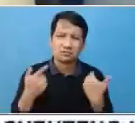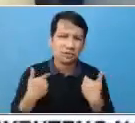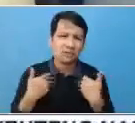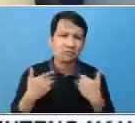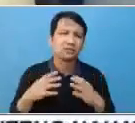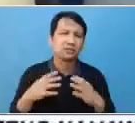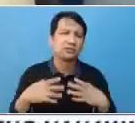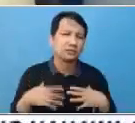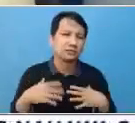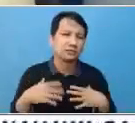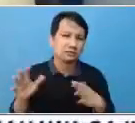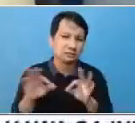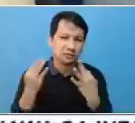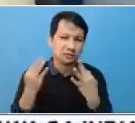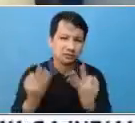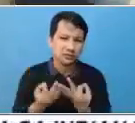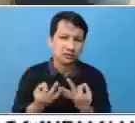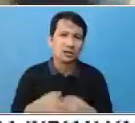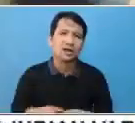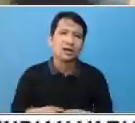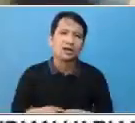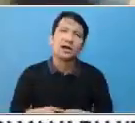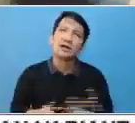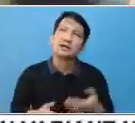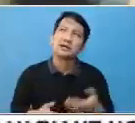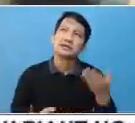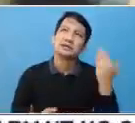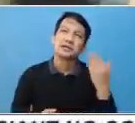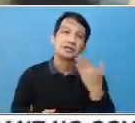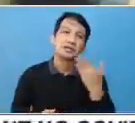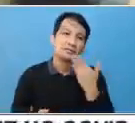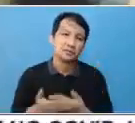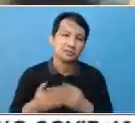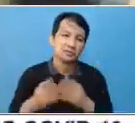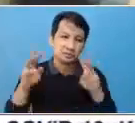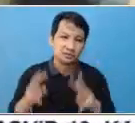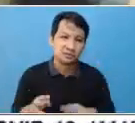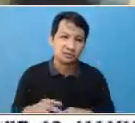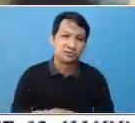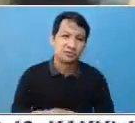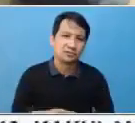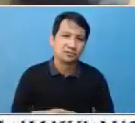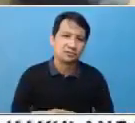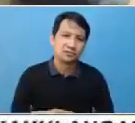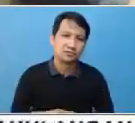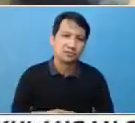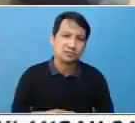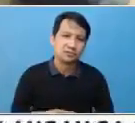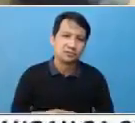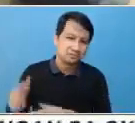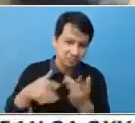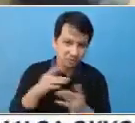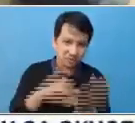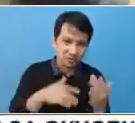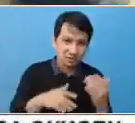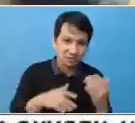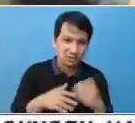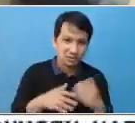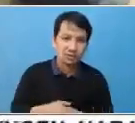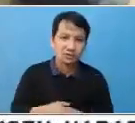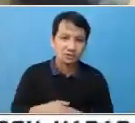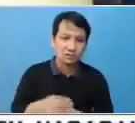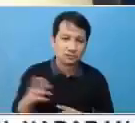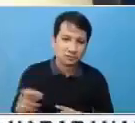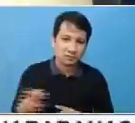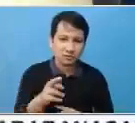para magtagumpay sa buhay. Makatulong sa mga nangangailangan at makapaglingkod ng buong puso para